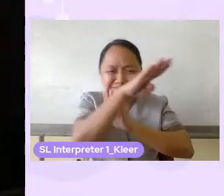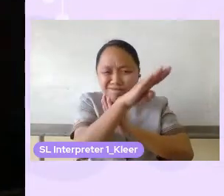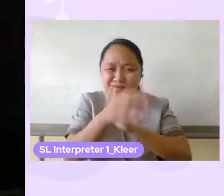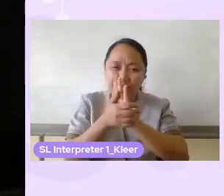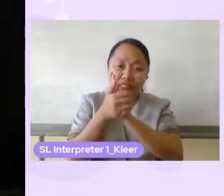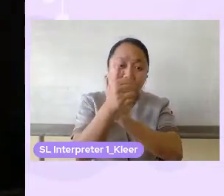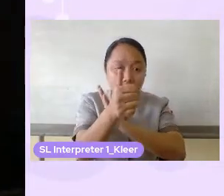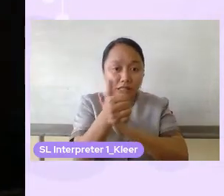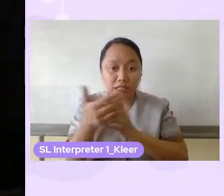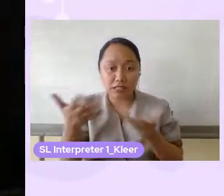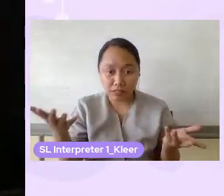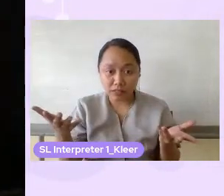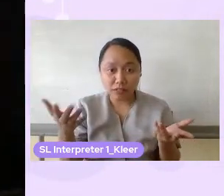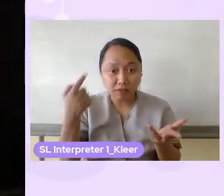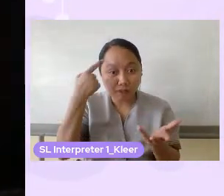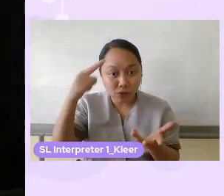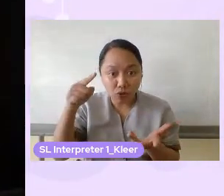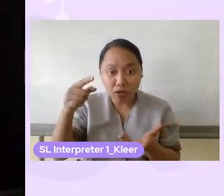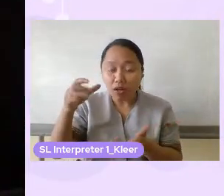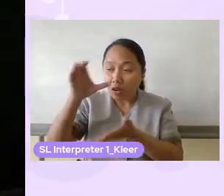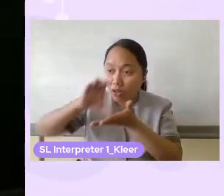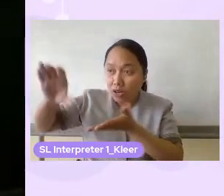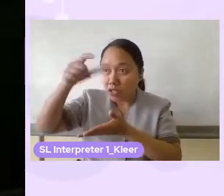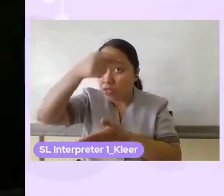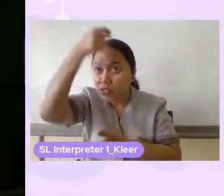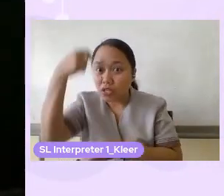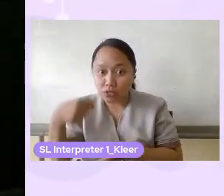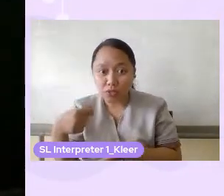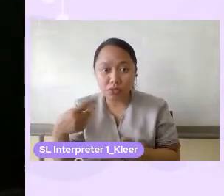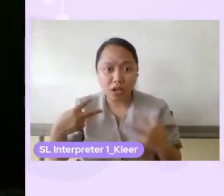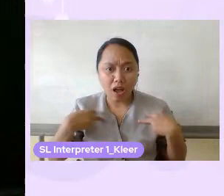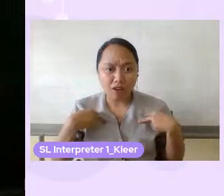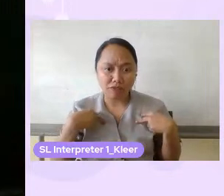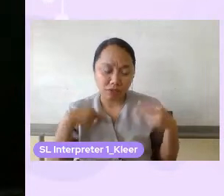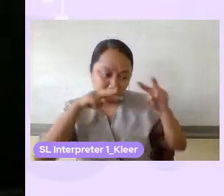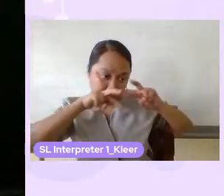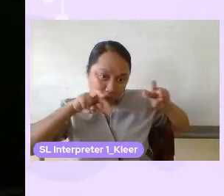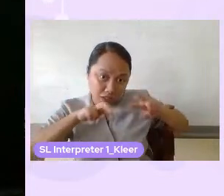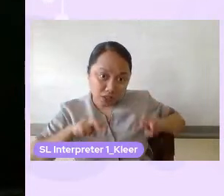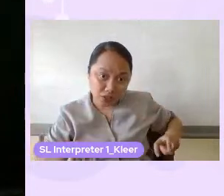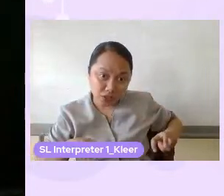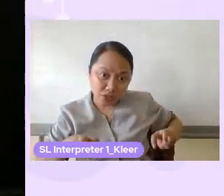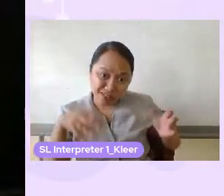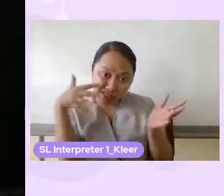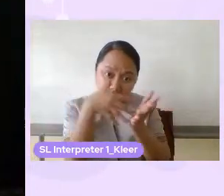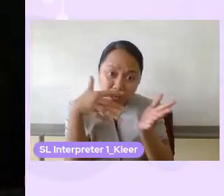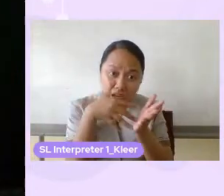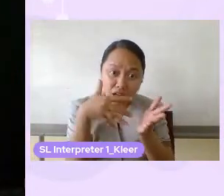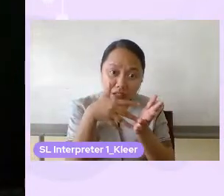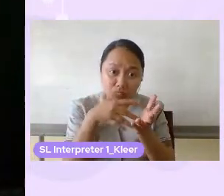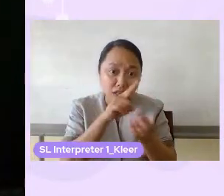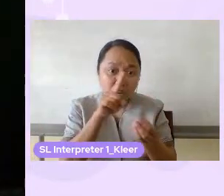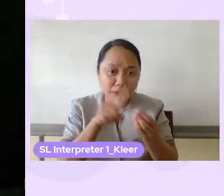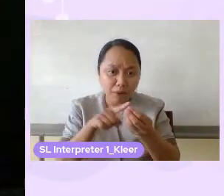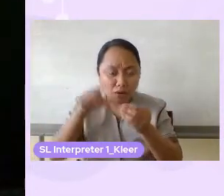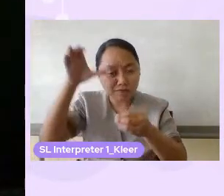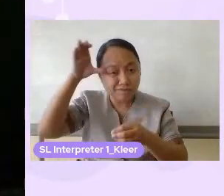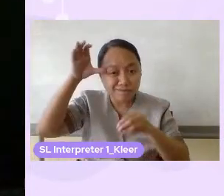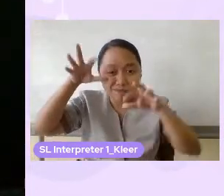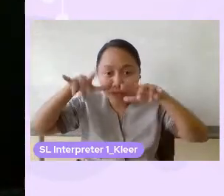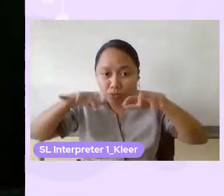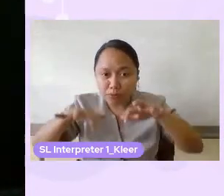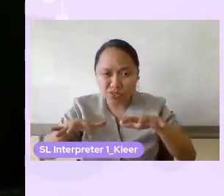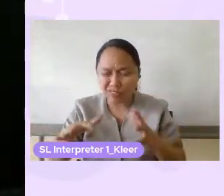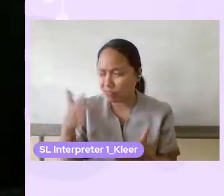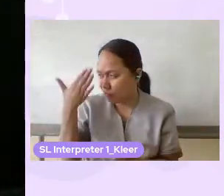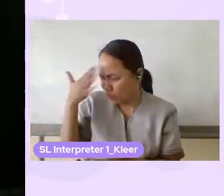our college graduates, no? May mga study in the past na ang kurso is computer pero hindi naman marunong